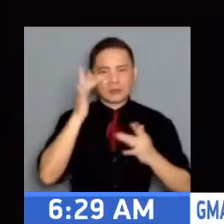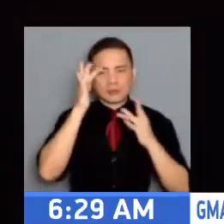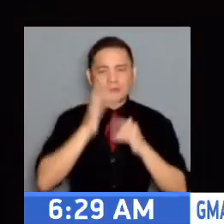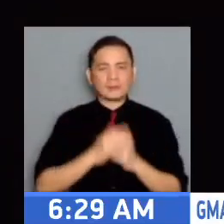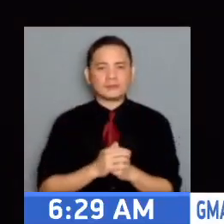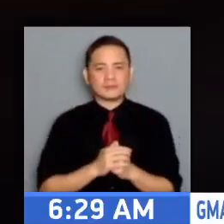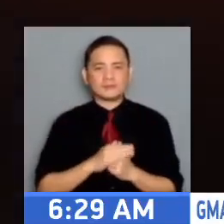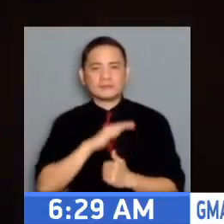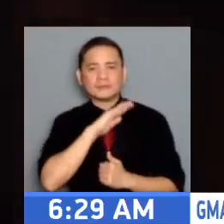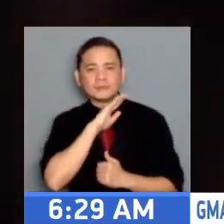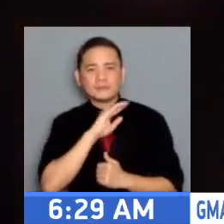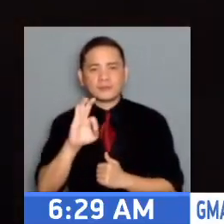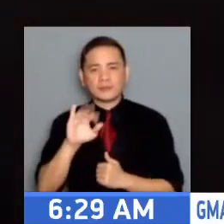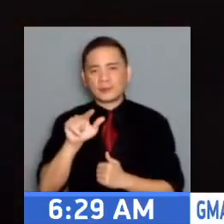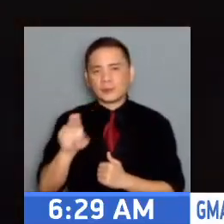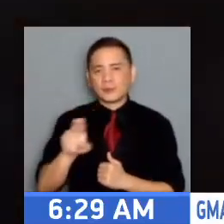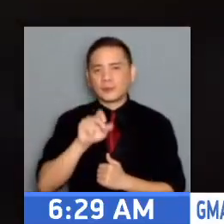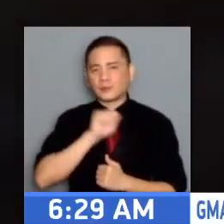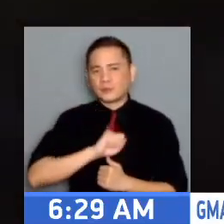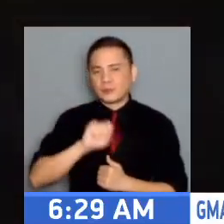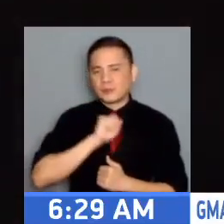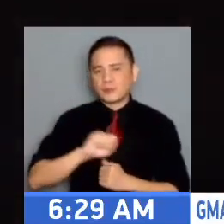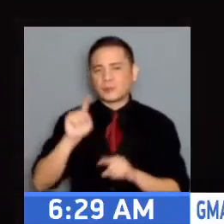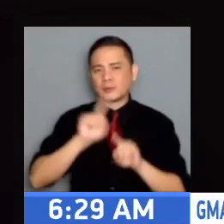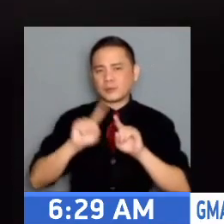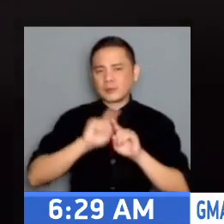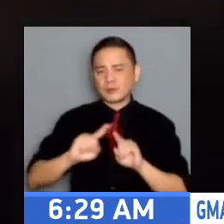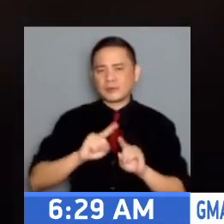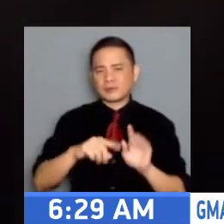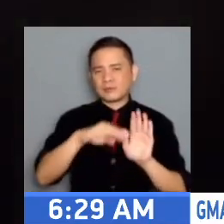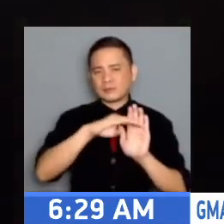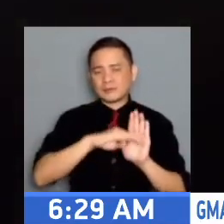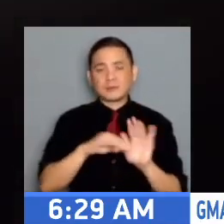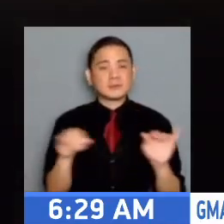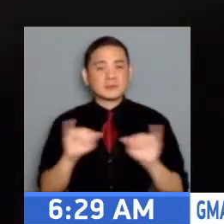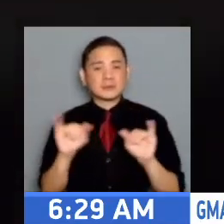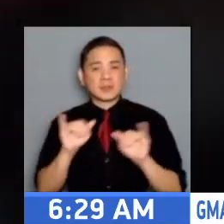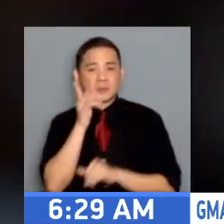COVID-19 kundi sa respiratory illnesses din.